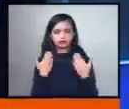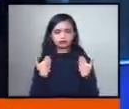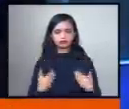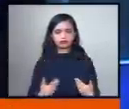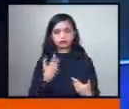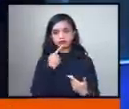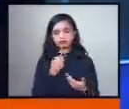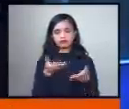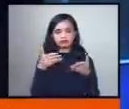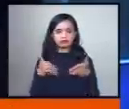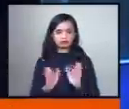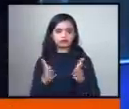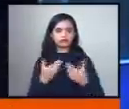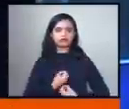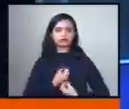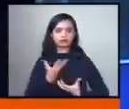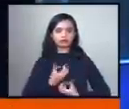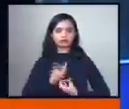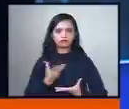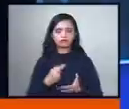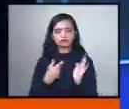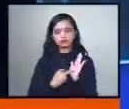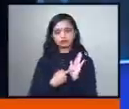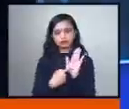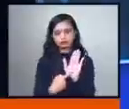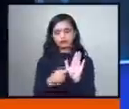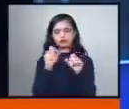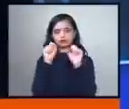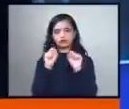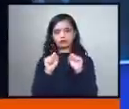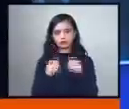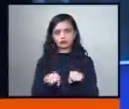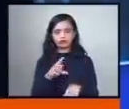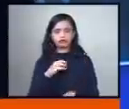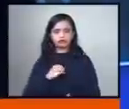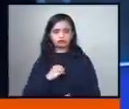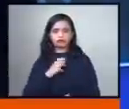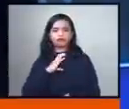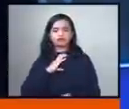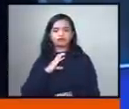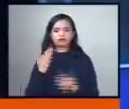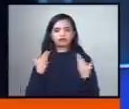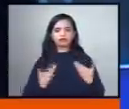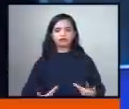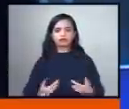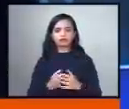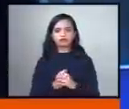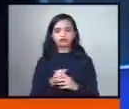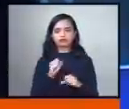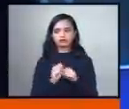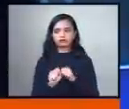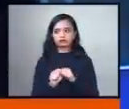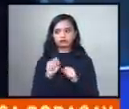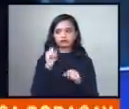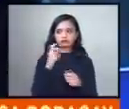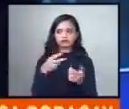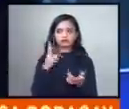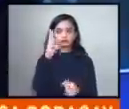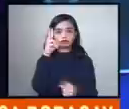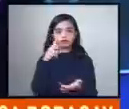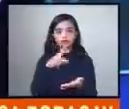lang daw ito ng expression at patunay na confident siya sa kanyang katawan. Pinagmumulta ng 2,500